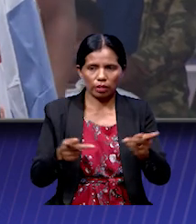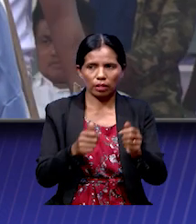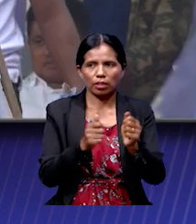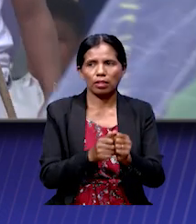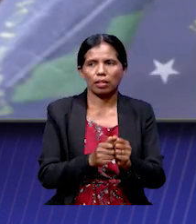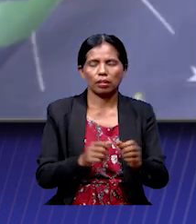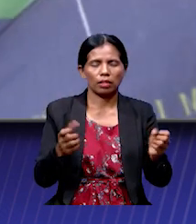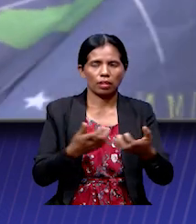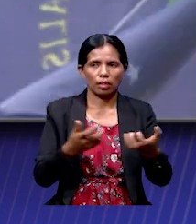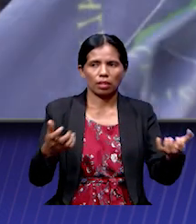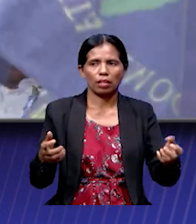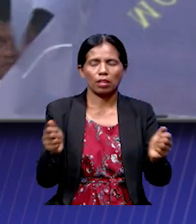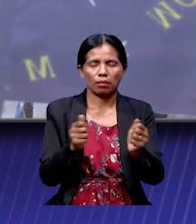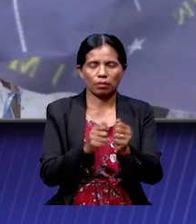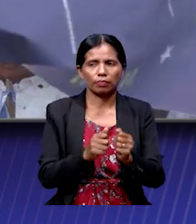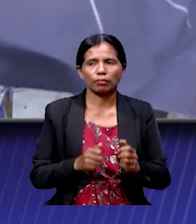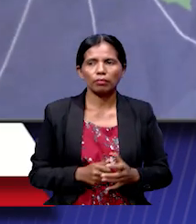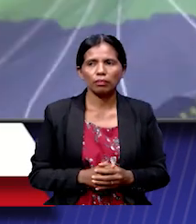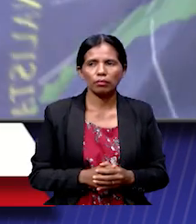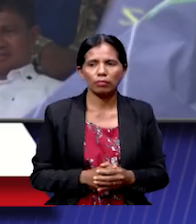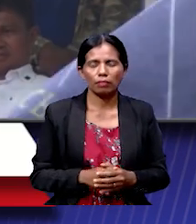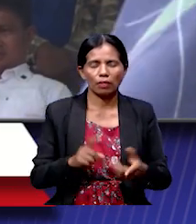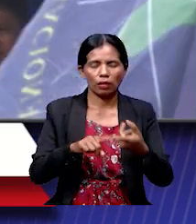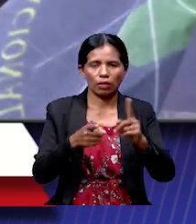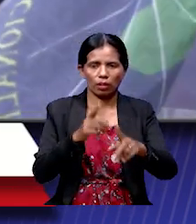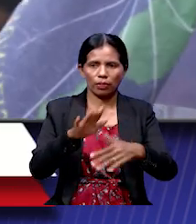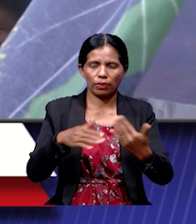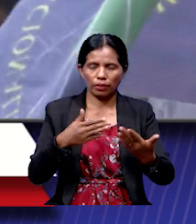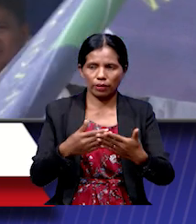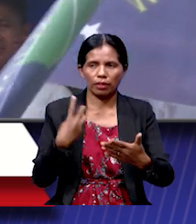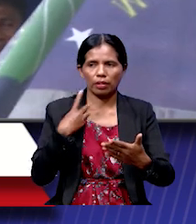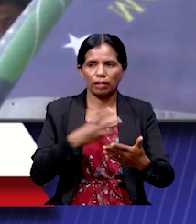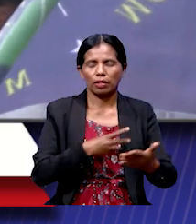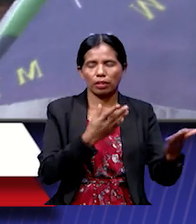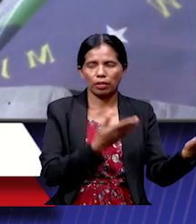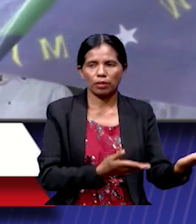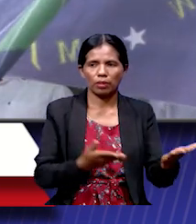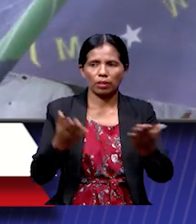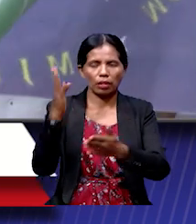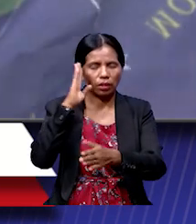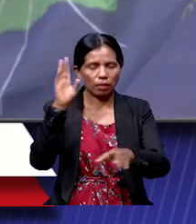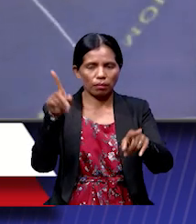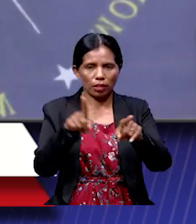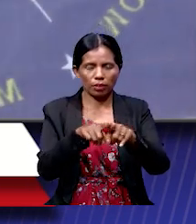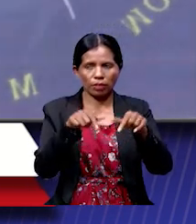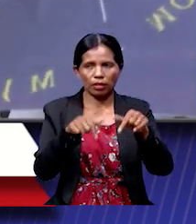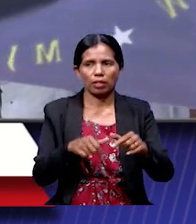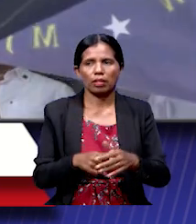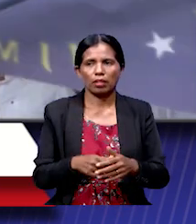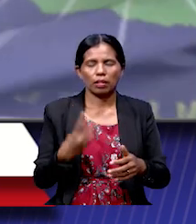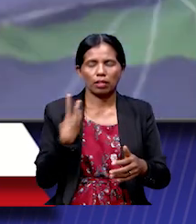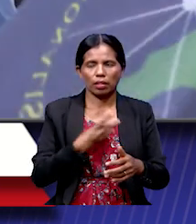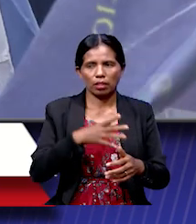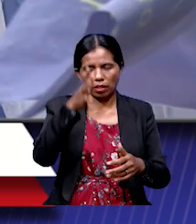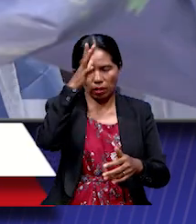lasenu gale, companheiro Sira, mawali Sira, ita tolori, ita ne mau gira ne, oh ita ne ama gira ne,